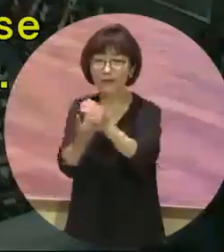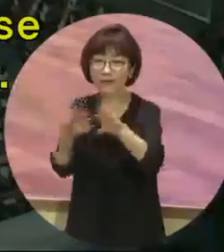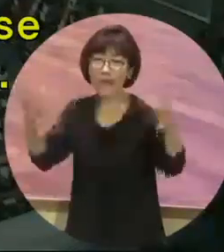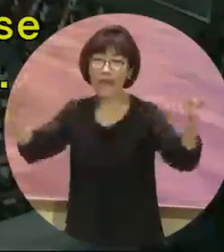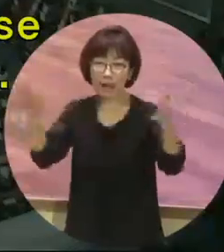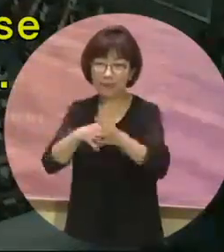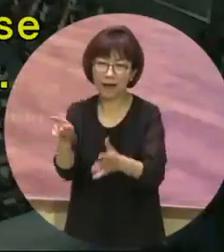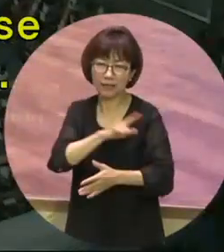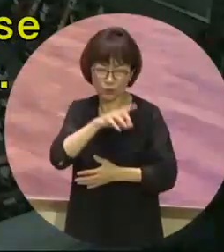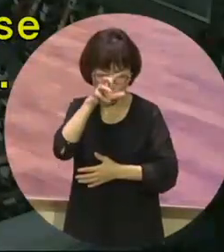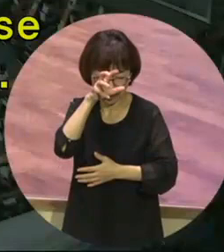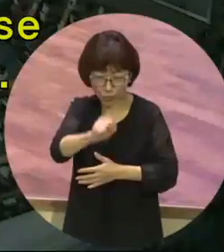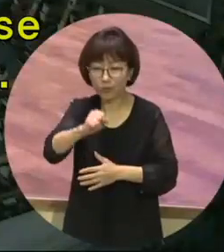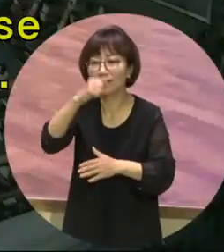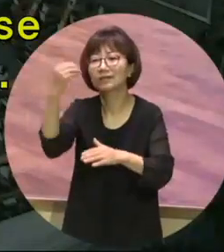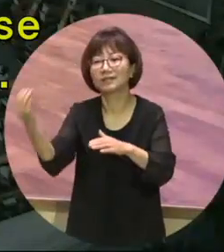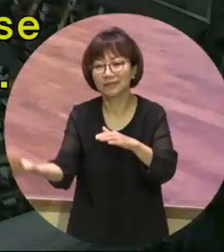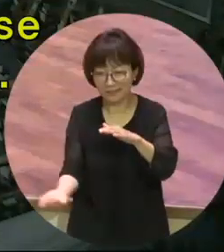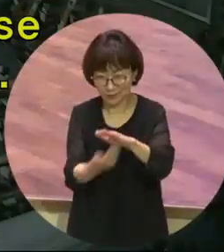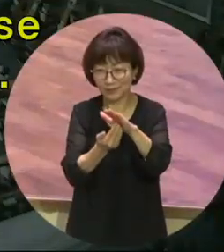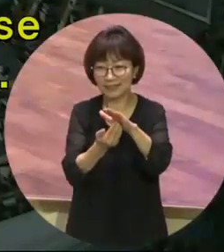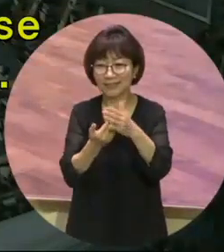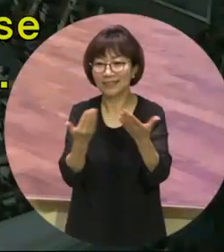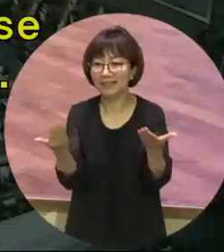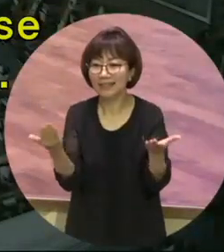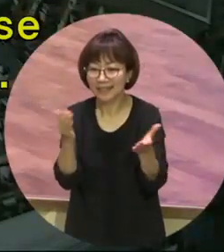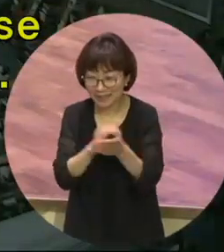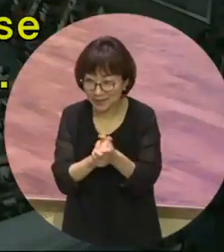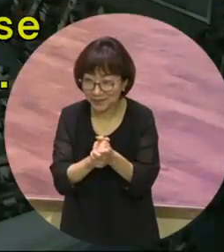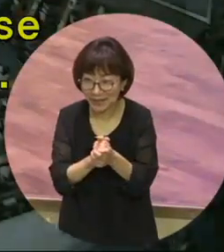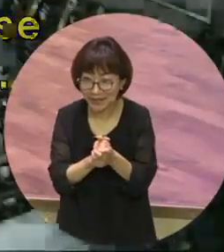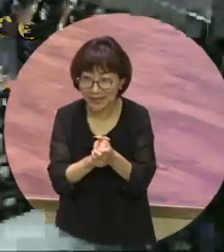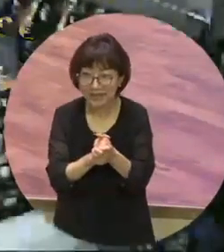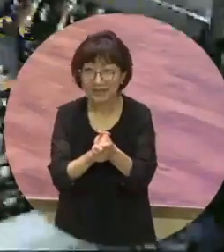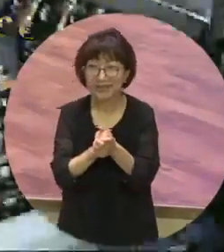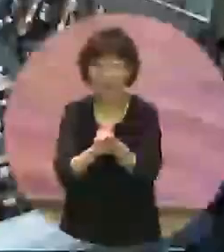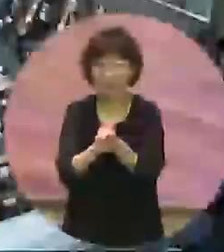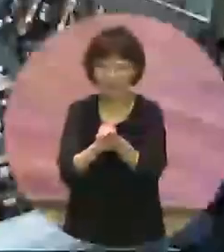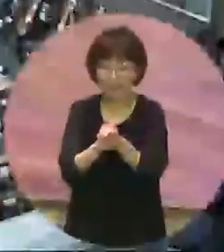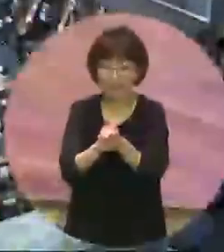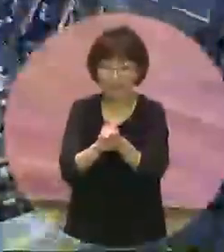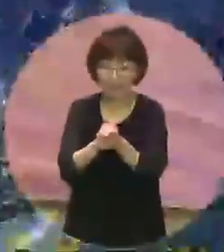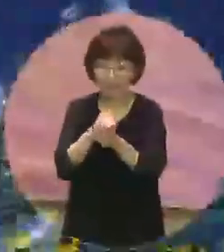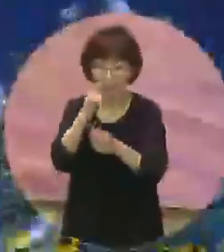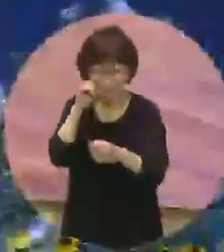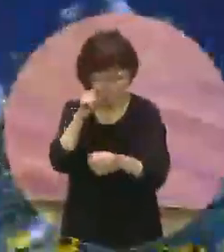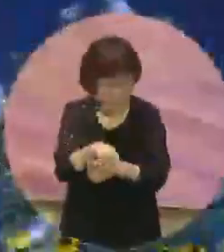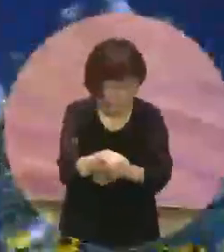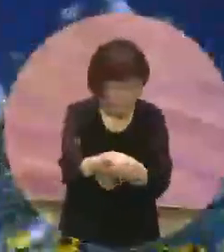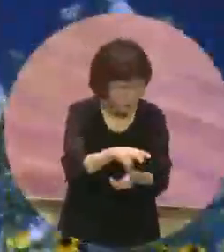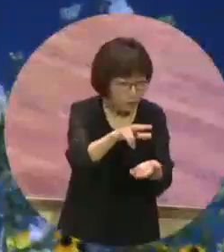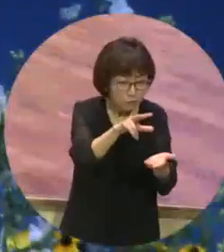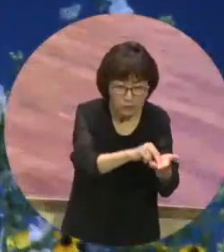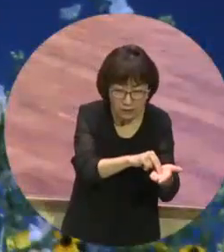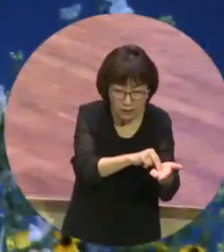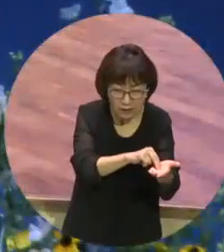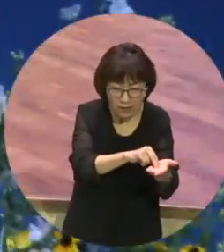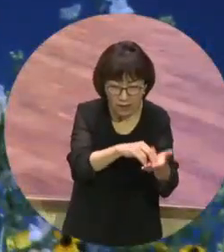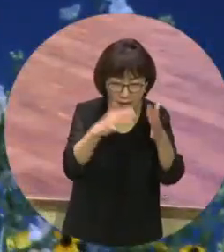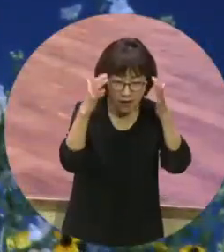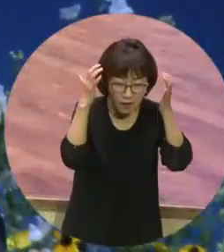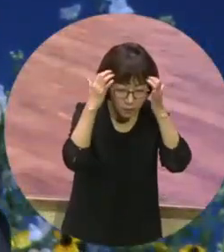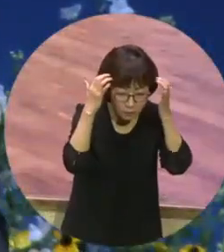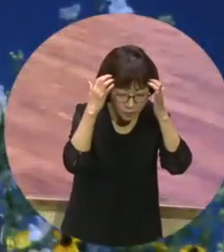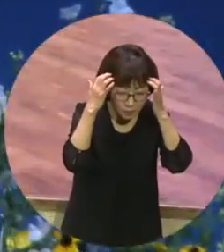것을 합력하여 선을 이루느니라. 아멘. 결국은 하나님은 이 아픔을, 이